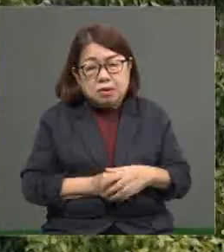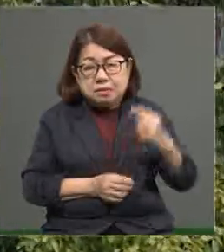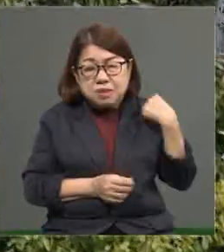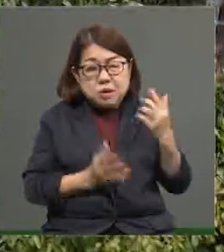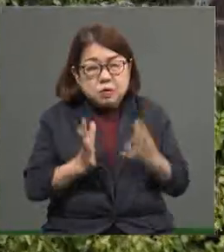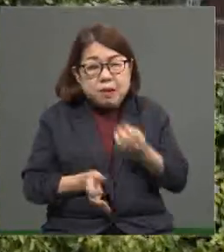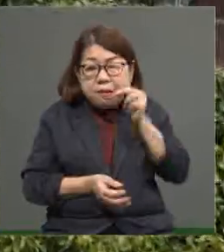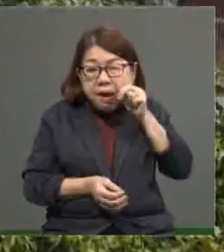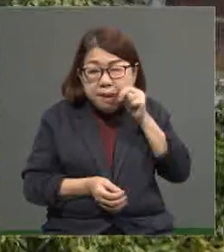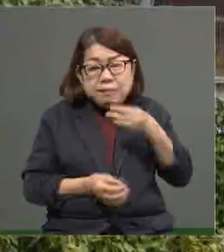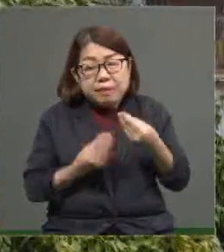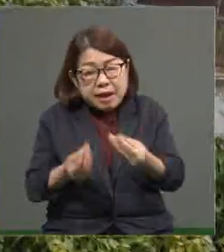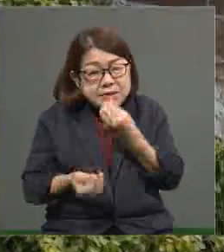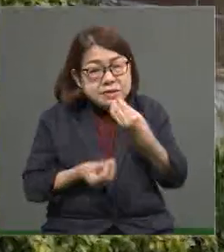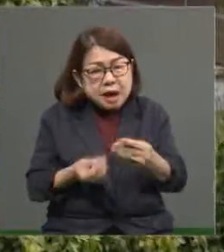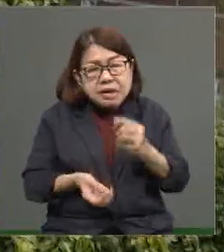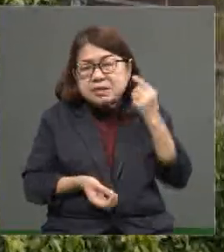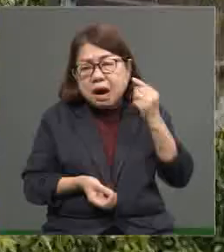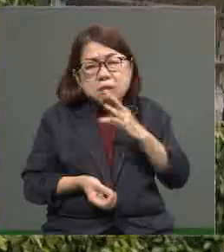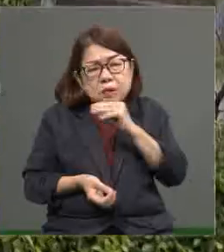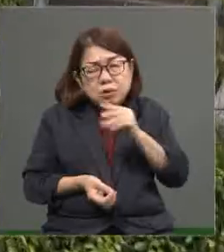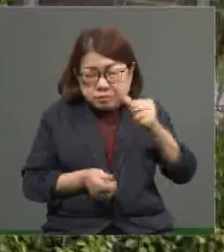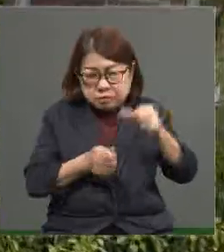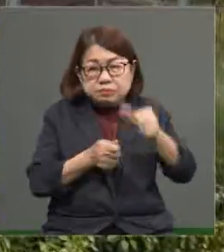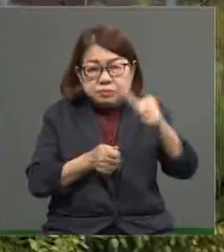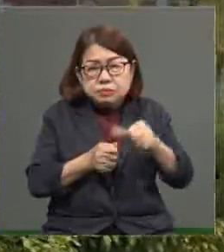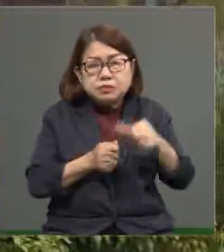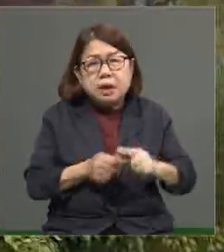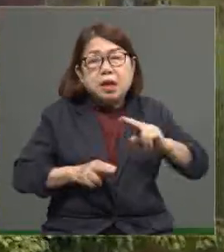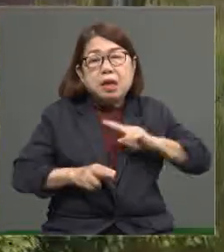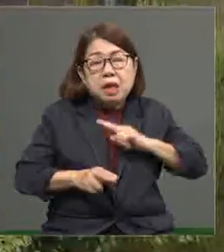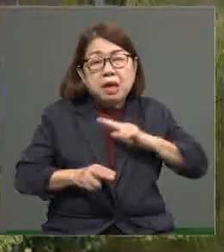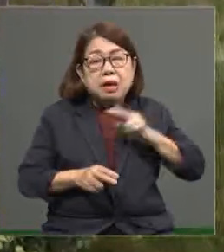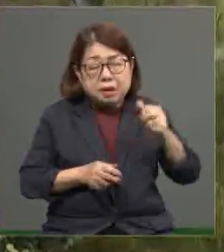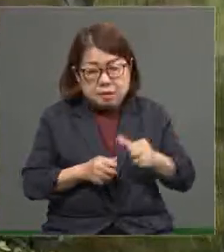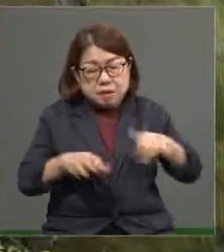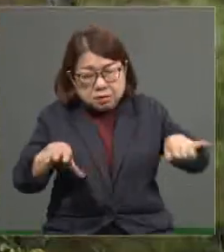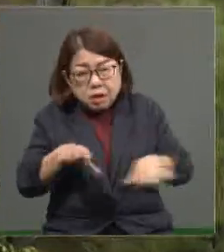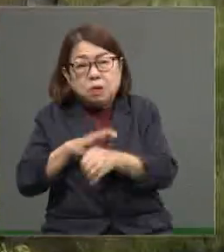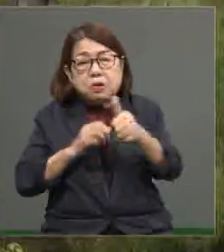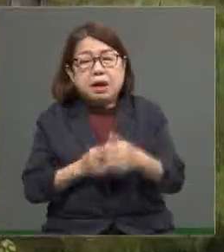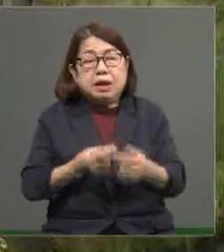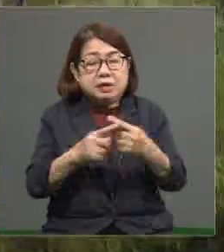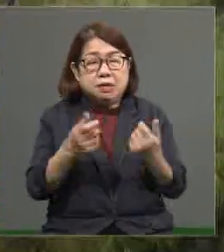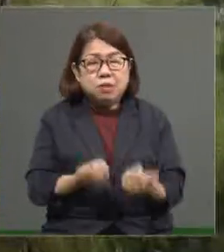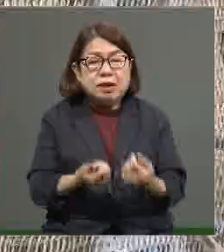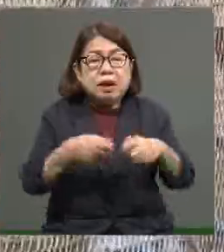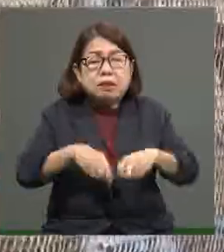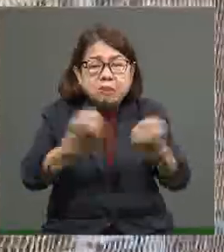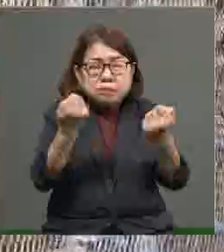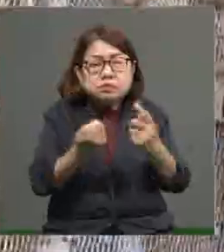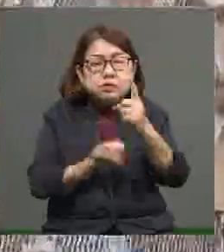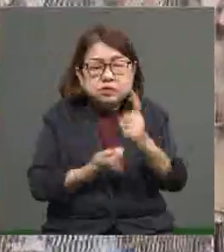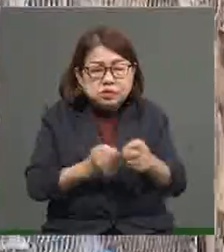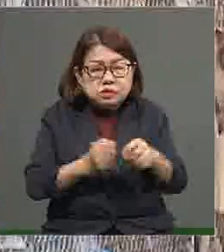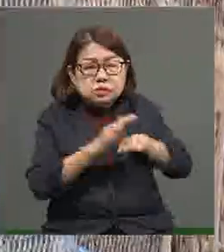ประจำเนี่ยจำเสียงได้เดินกลับเข้ากรงเองโดยไม่ต้องไล่จับก็มีอย่างไรก็ตามเหตุการณ์ที่กรงลิงชำรุดแล้วลิงหลุดออกมาจากตรงนี้ไม่